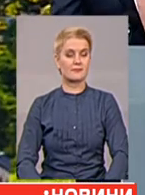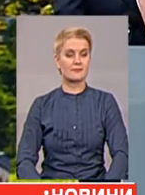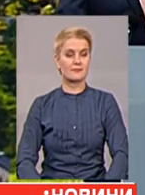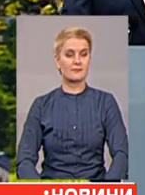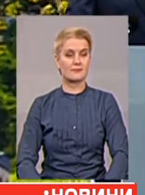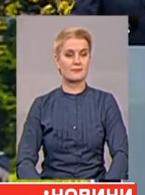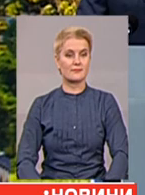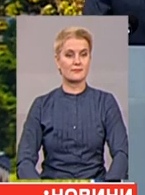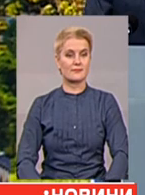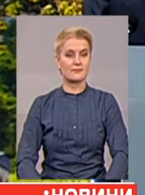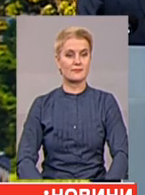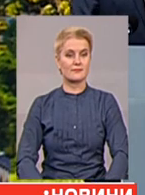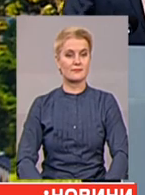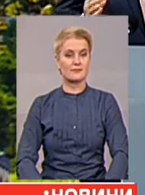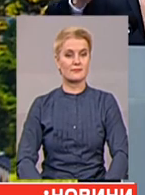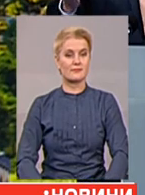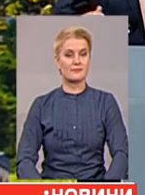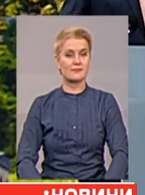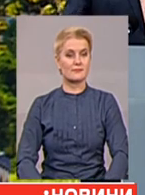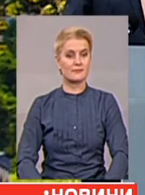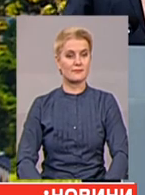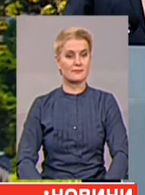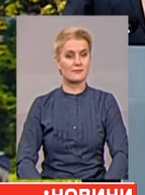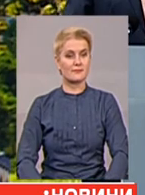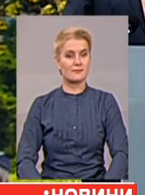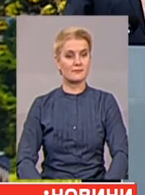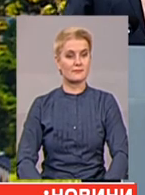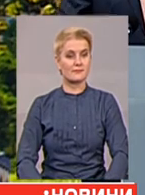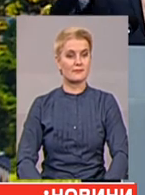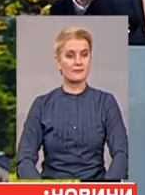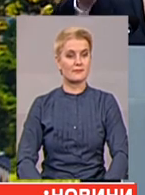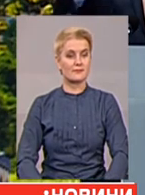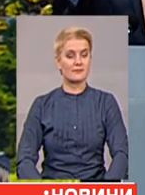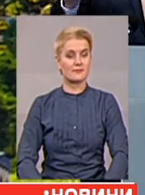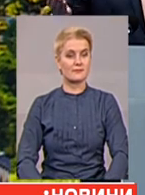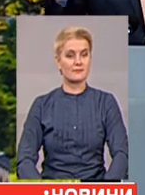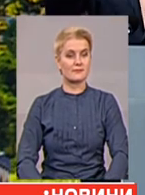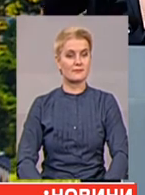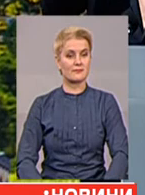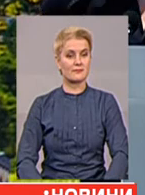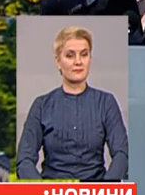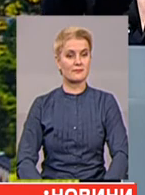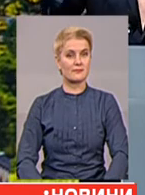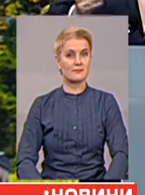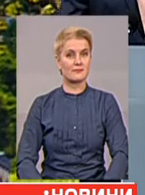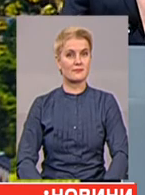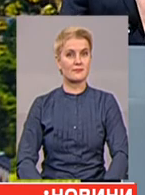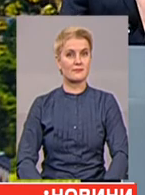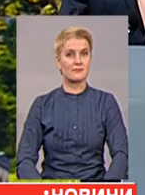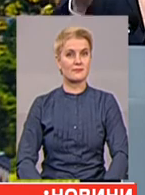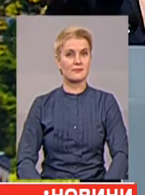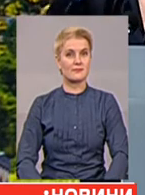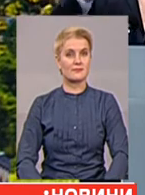tí najväčší advokáti za to, aby ten smer, ktorý ste vybrali, ten smer, kde patríte smerom k Európskej